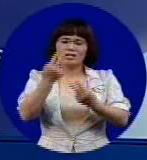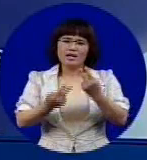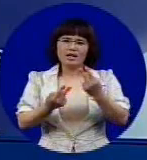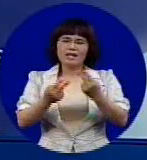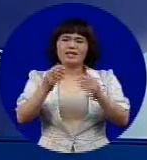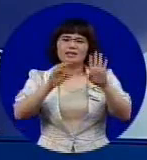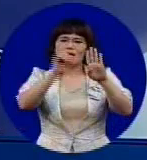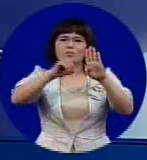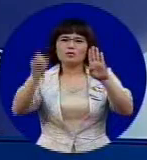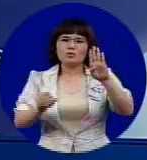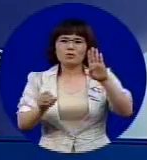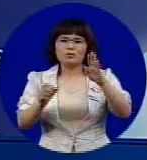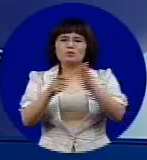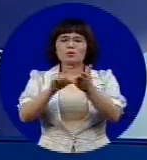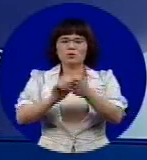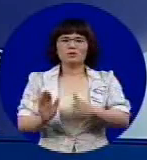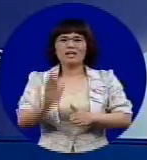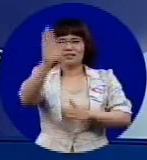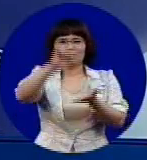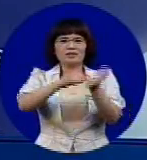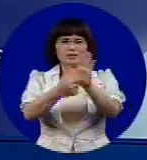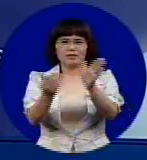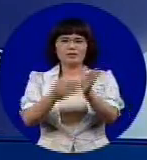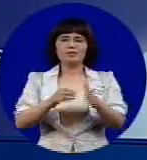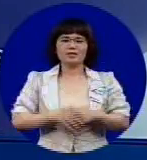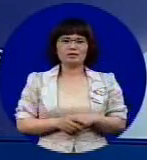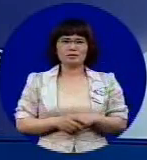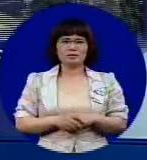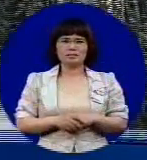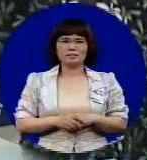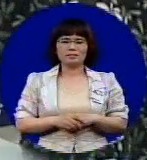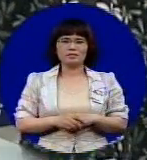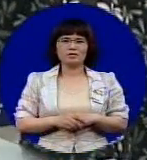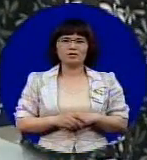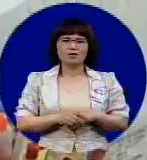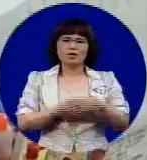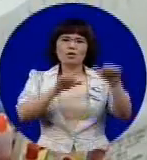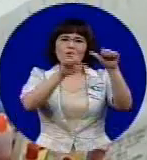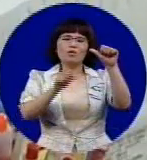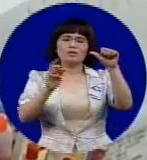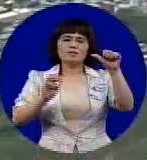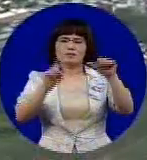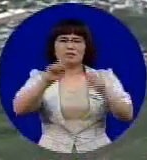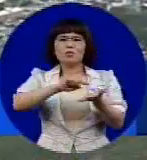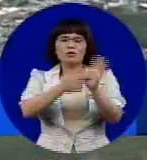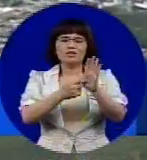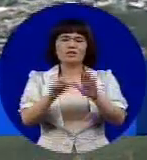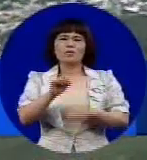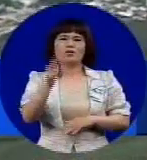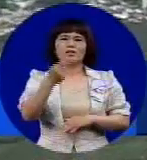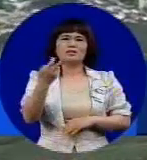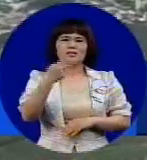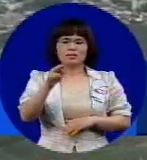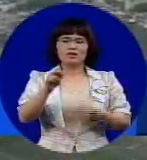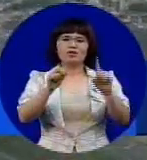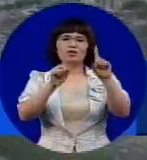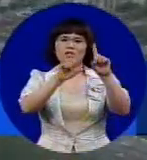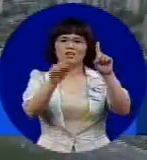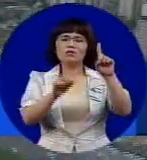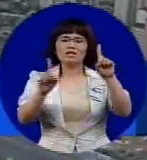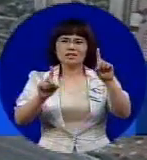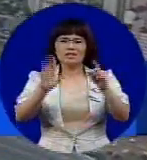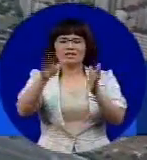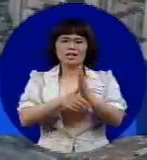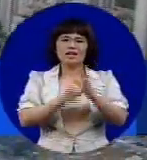비해 평균 4% 정도 상승한 것으로 나타났습니다. 5월 31일 공시한 2012년 1월